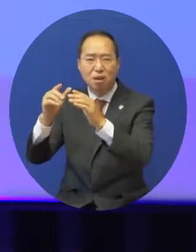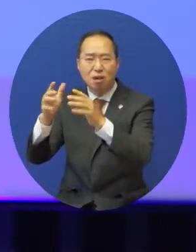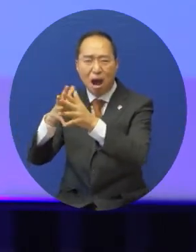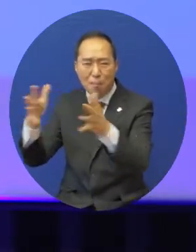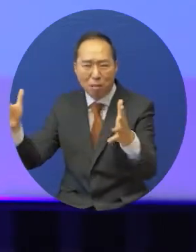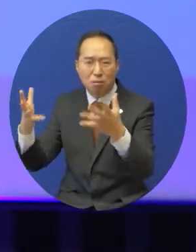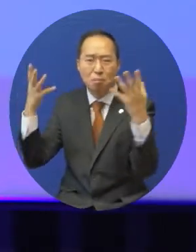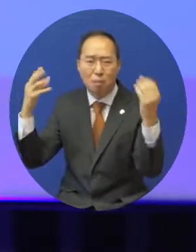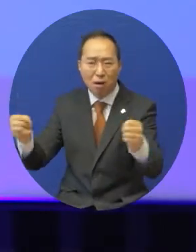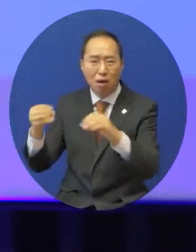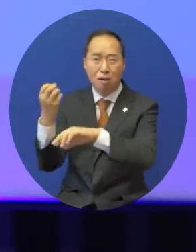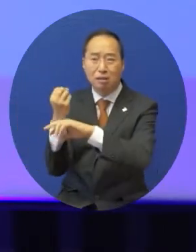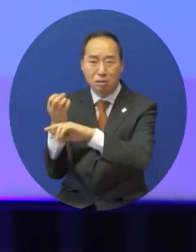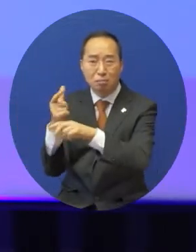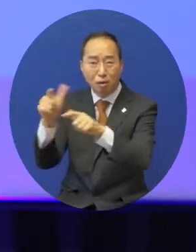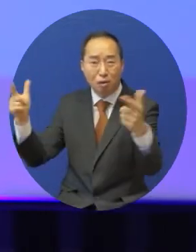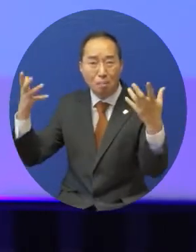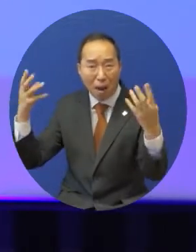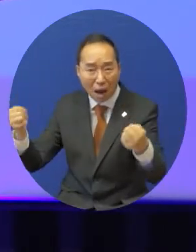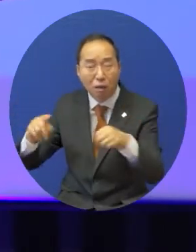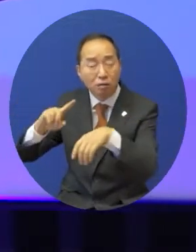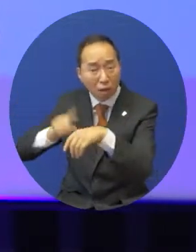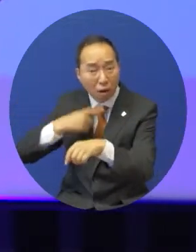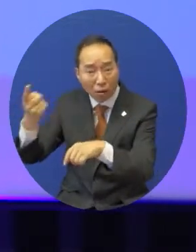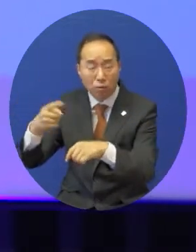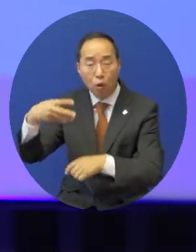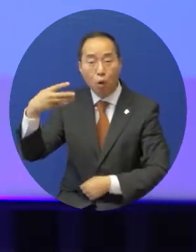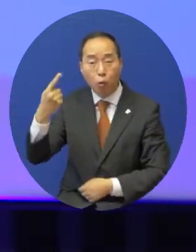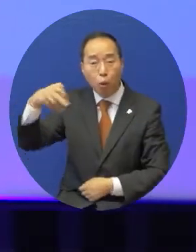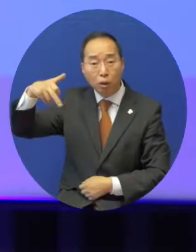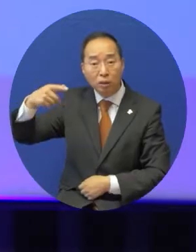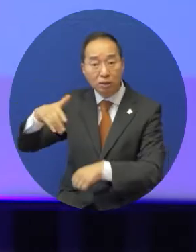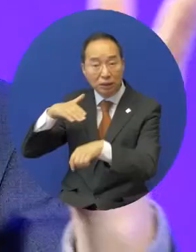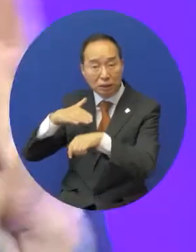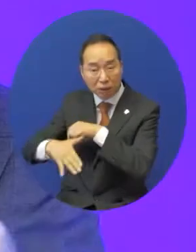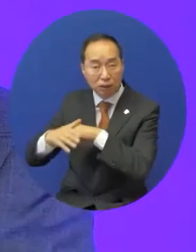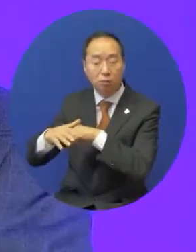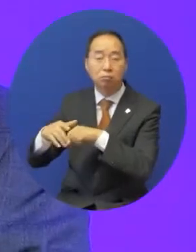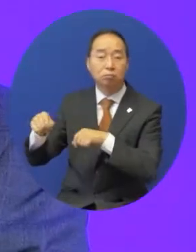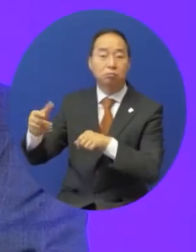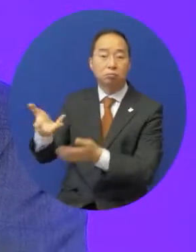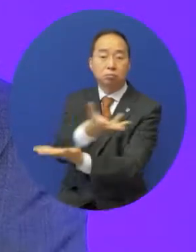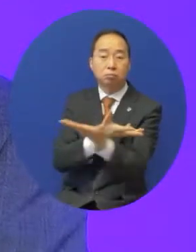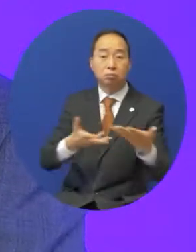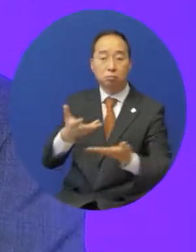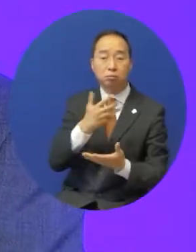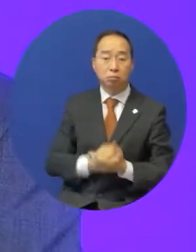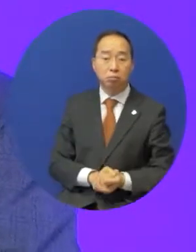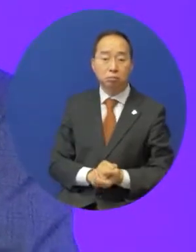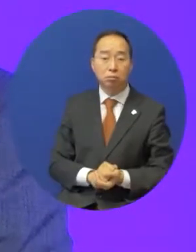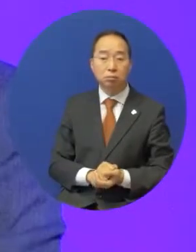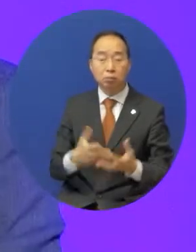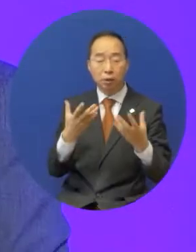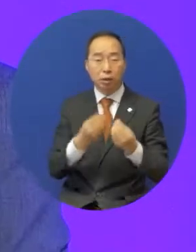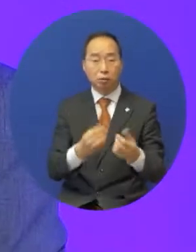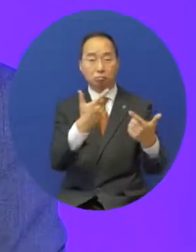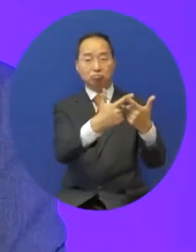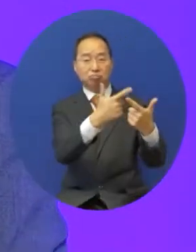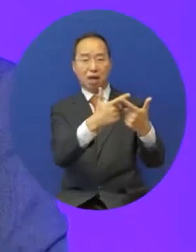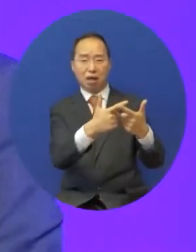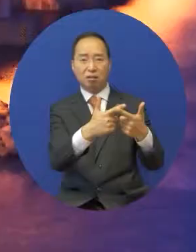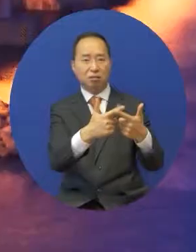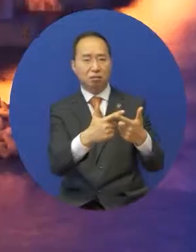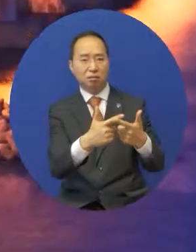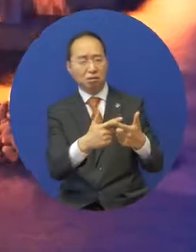얼마나 많아? 전 세계 금이 얼마나 많아? 그것들이 다 토큰으로 돼서 예를 들어서 뭐 지금 현재 부산이 블록체인